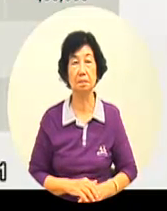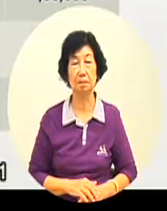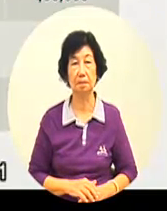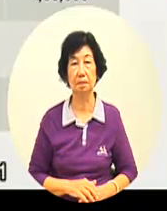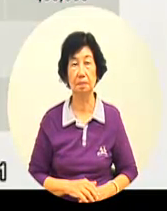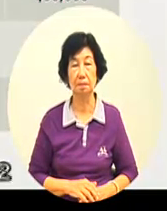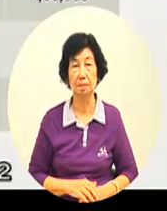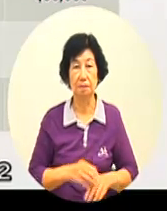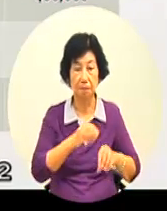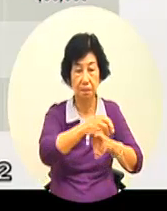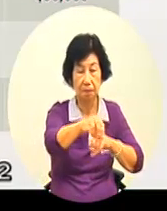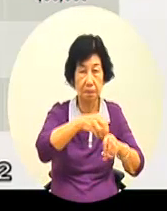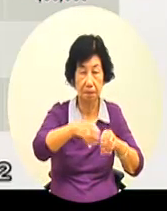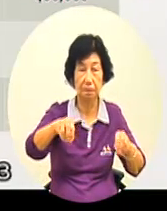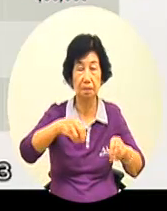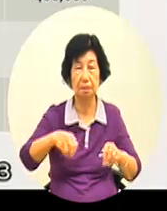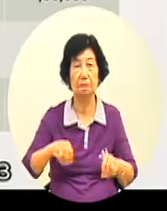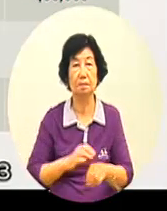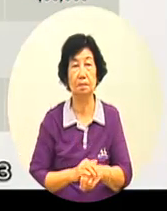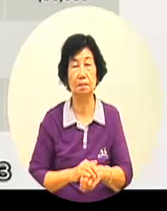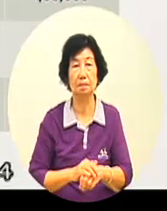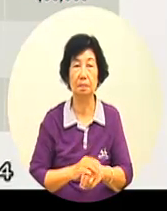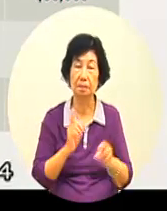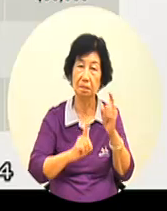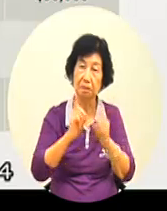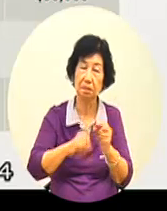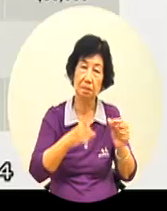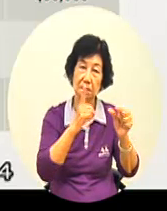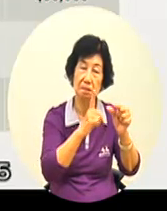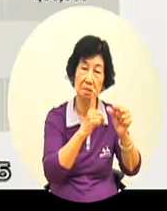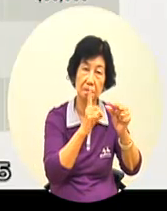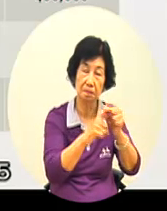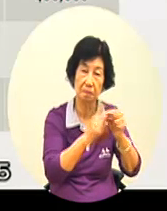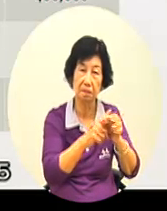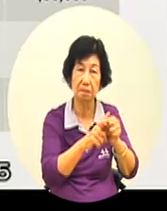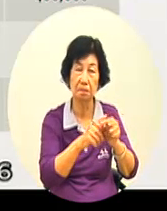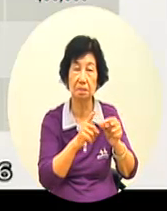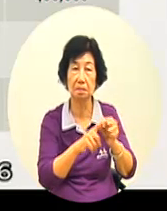分配的情况之下，我们比台中还少，哦，这个部分